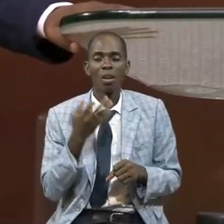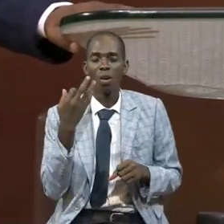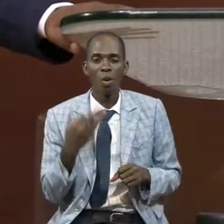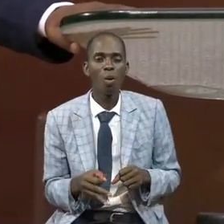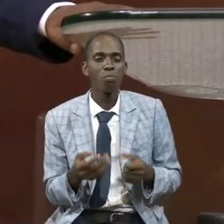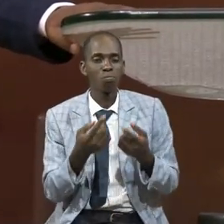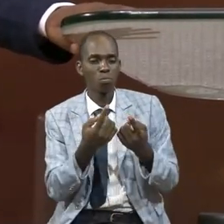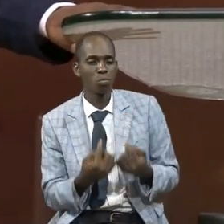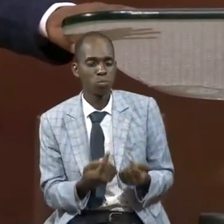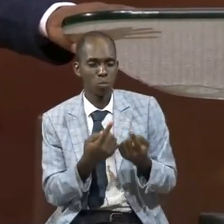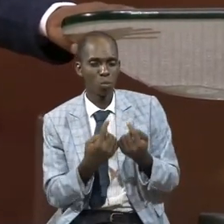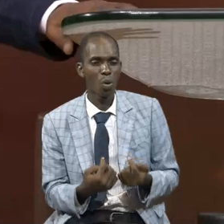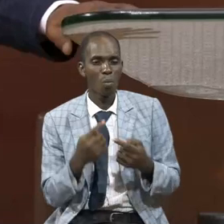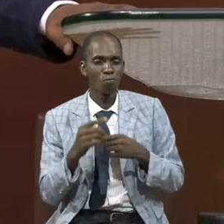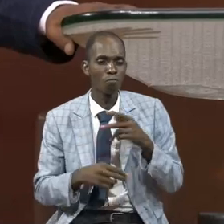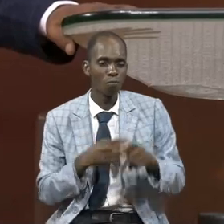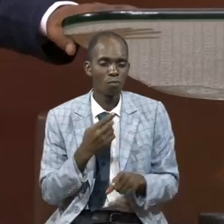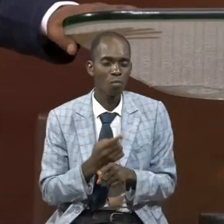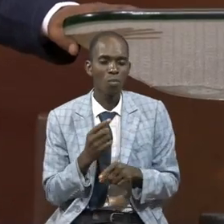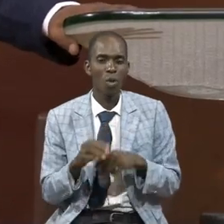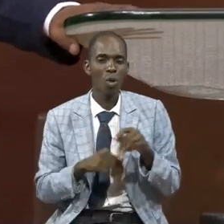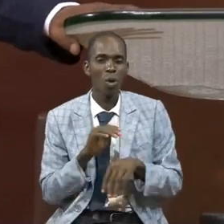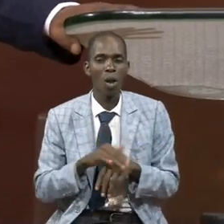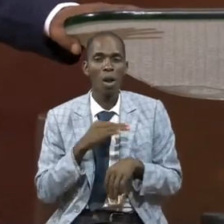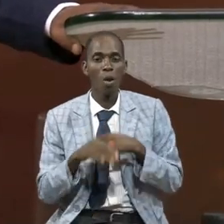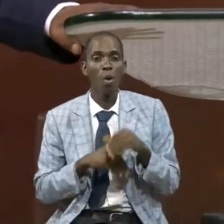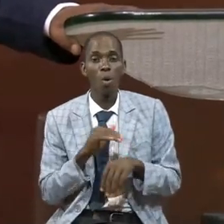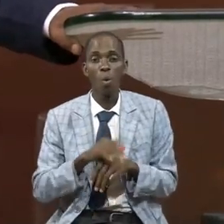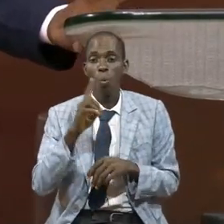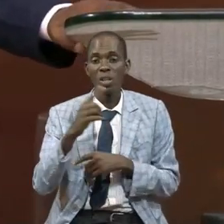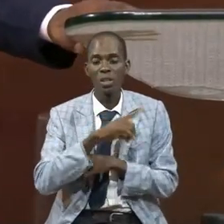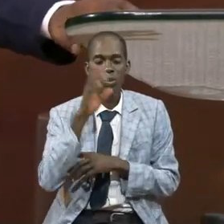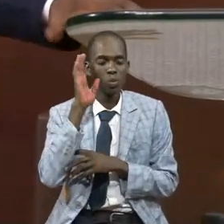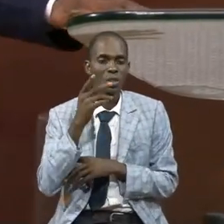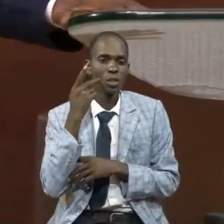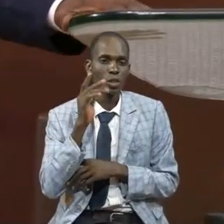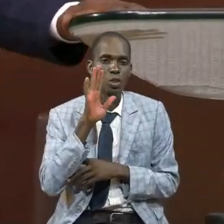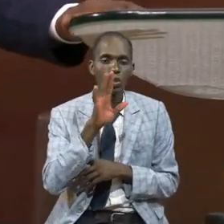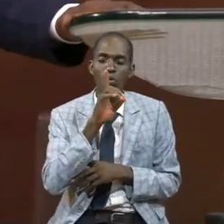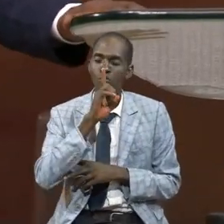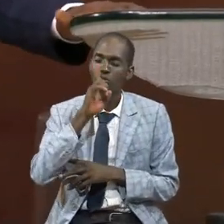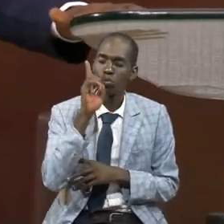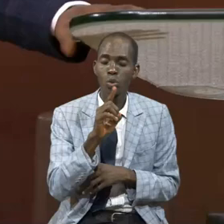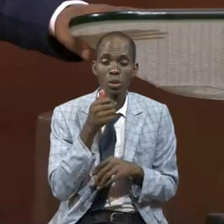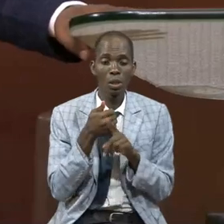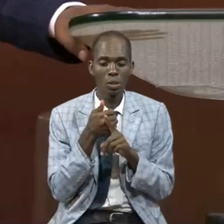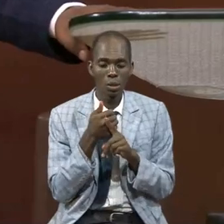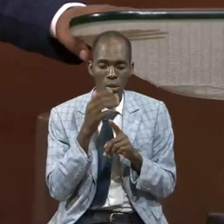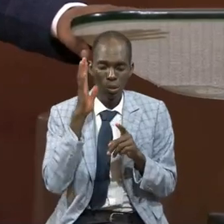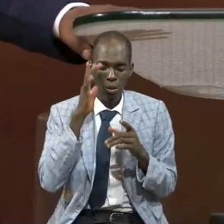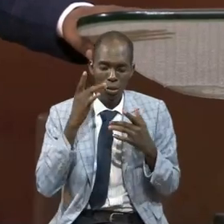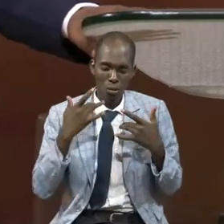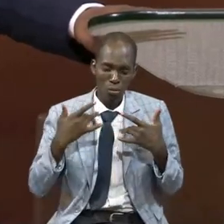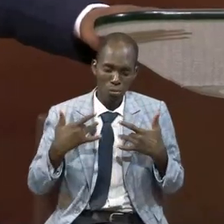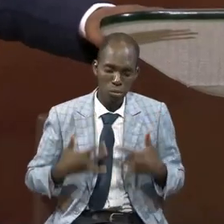de venir comme ça, un jour, lorsque vous verrez votre propre image,